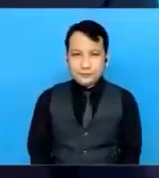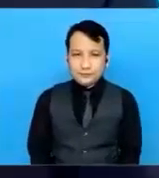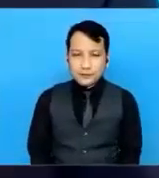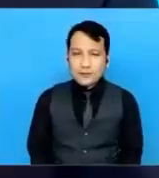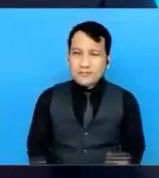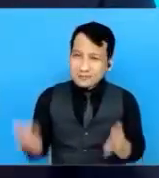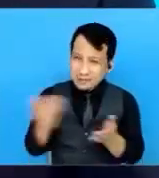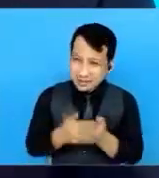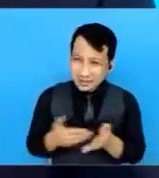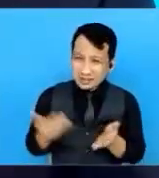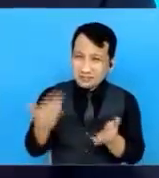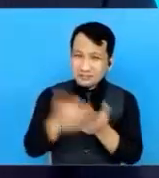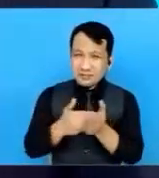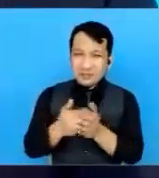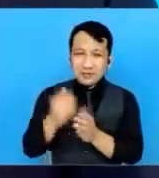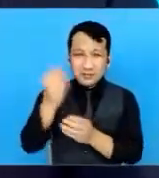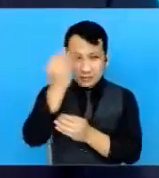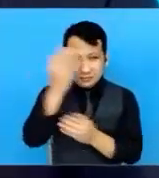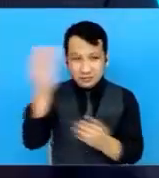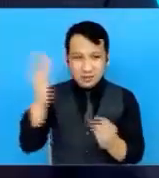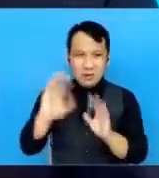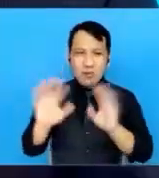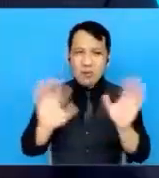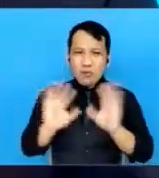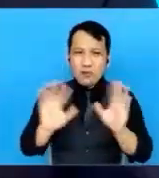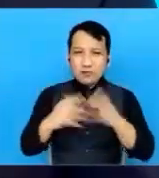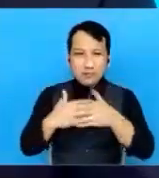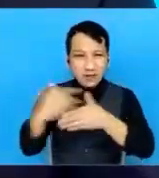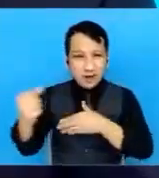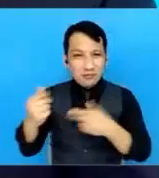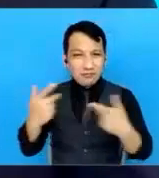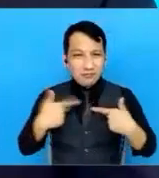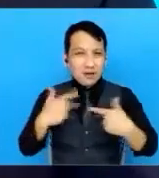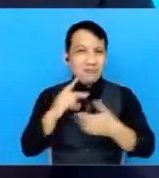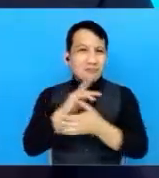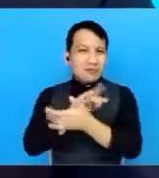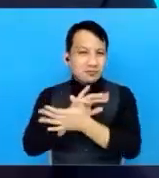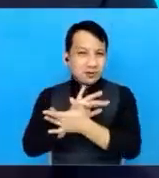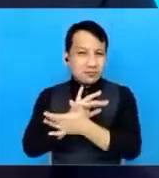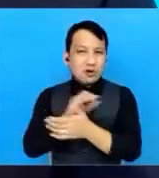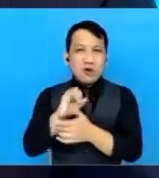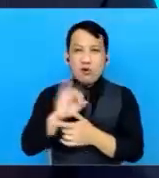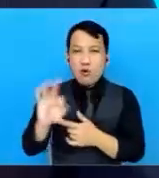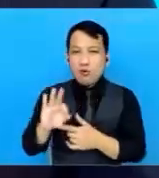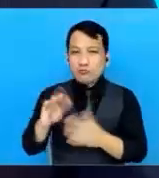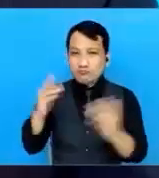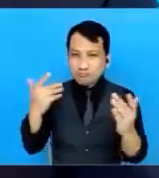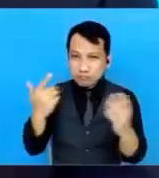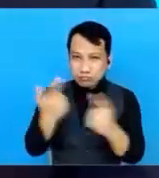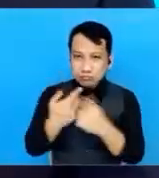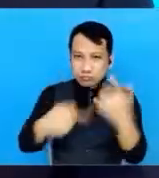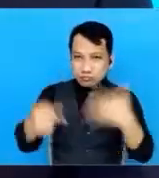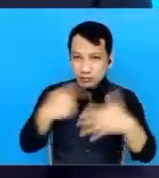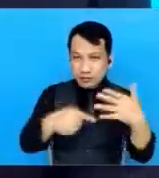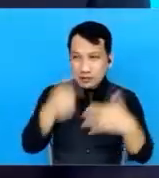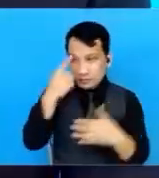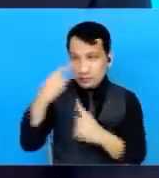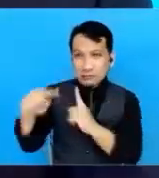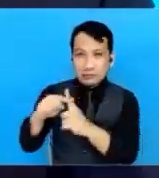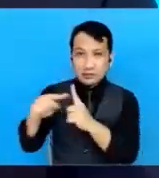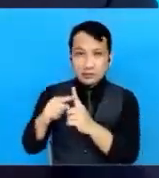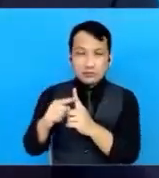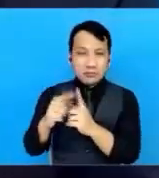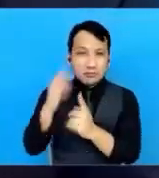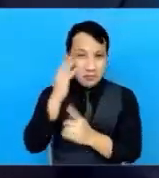Paulit-ulit na paalaala ng pamalaan, huwag lalabas kapag may COVID-19 o kahit close contact ng nagpositibo.